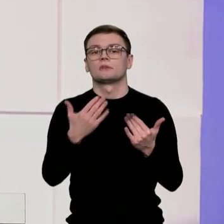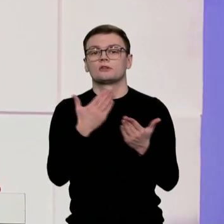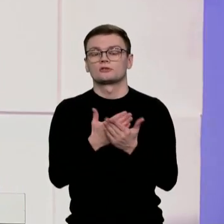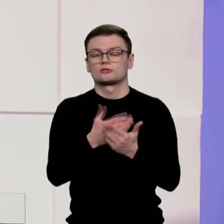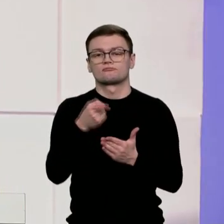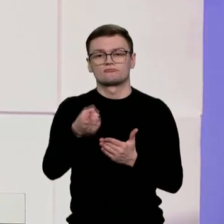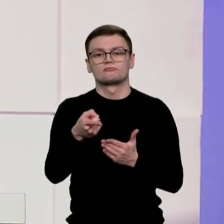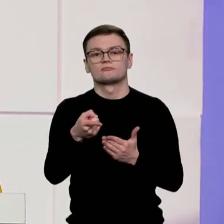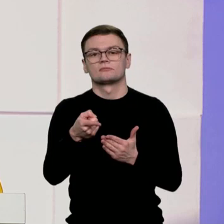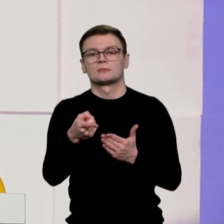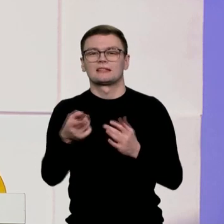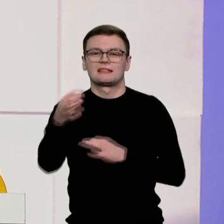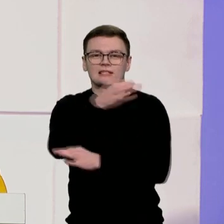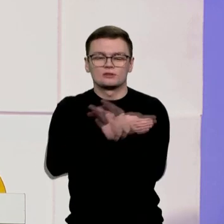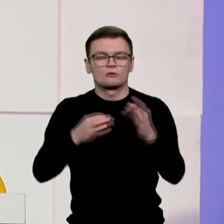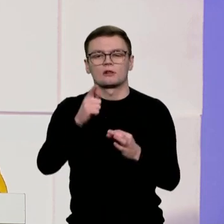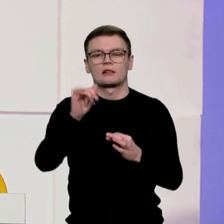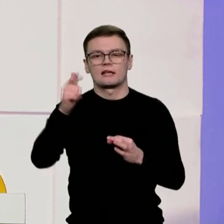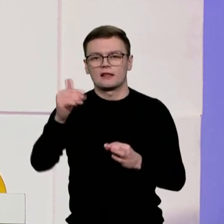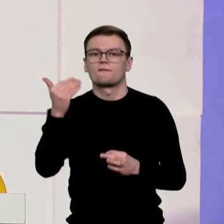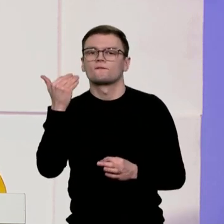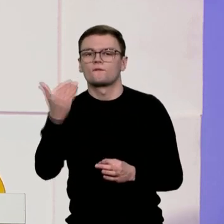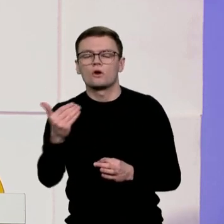rengiama diskusijų laida skirta Šiaulių miesto